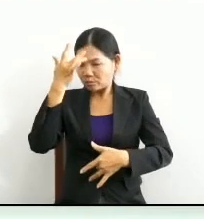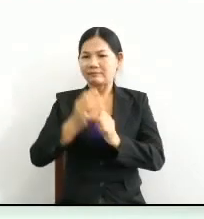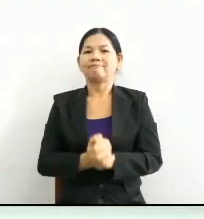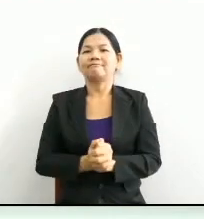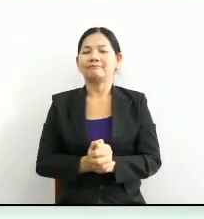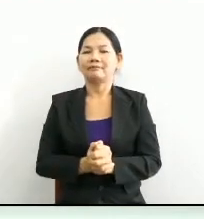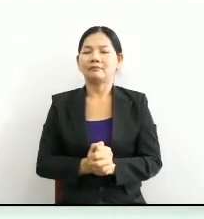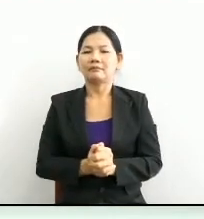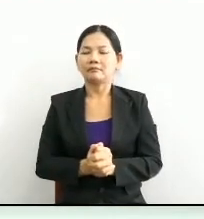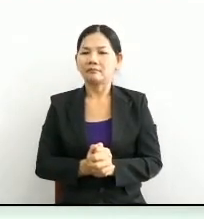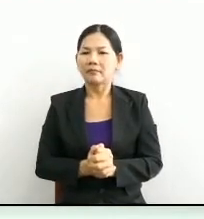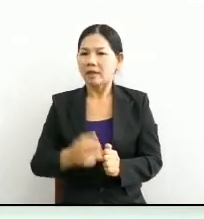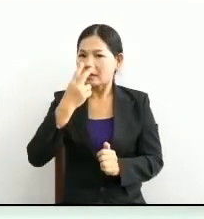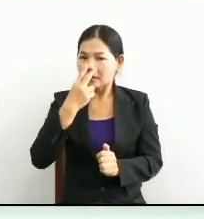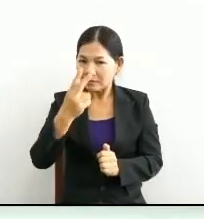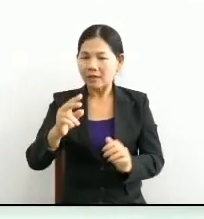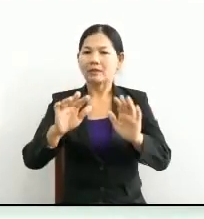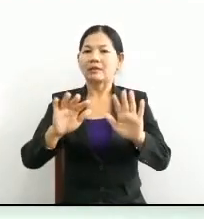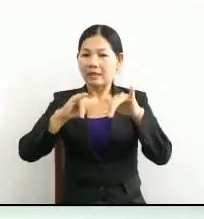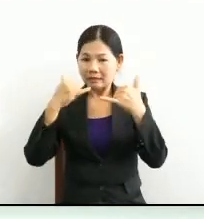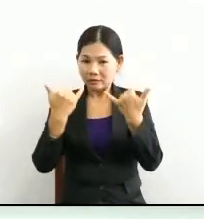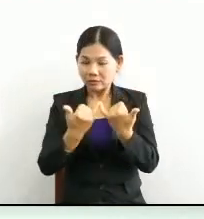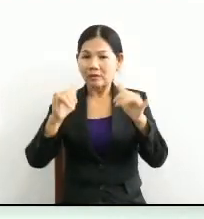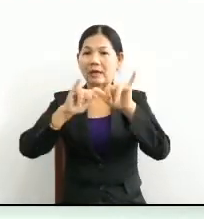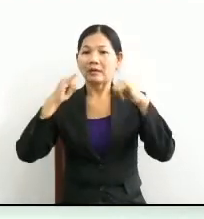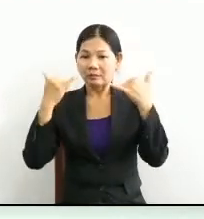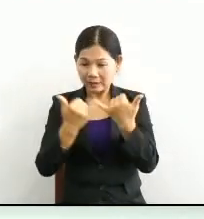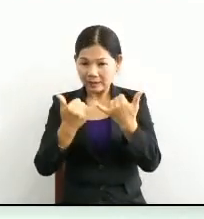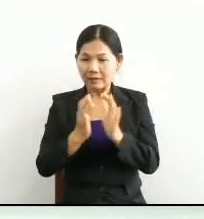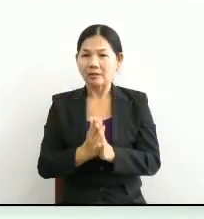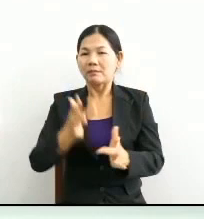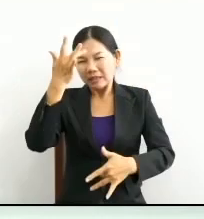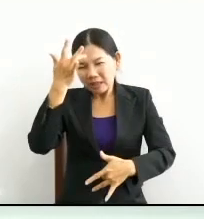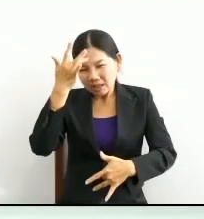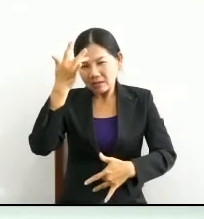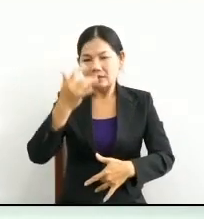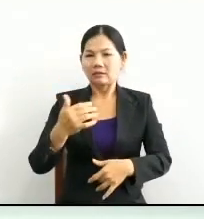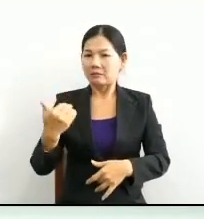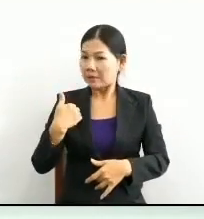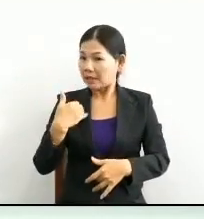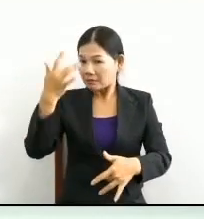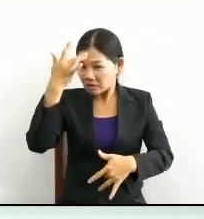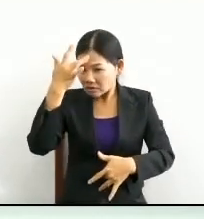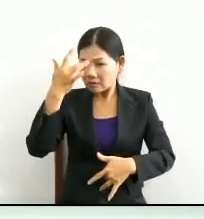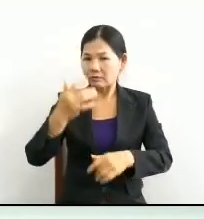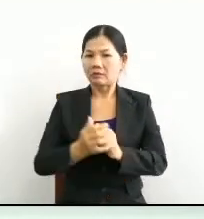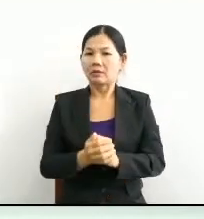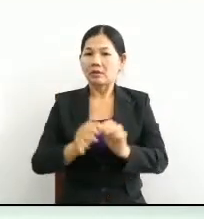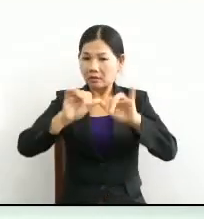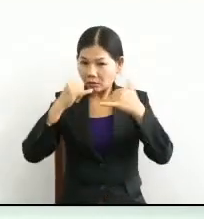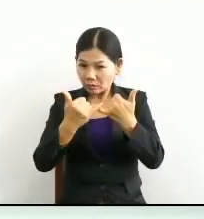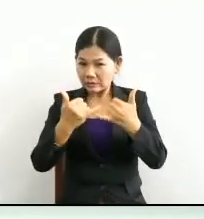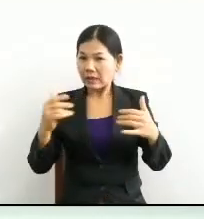chắc bà chắc con đã khơi khăn ông xa mà chắc cửa xa cô nè miên nè nà mà nè quạt chư ấy lọ bấy con khăn ông cửa xa cô